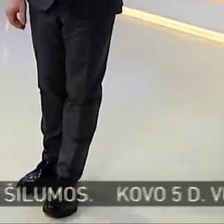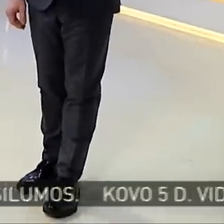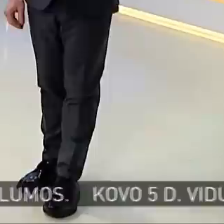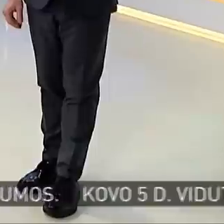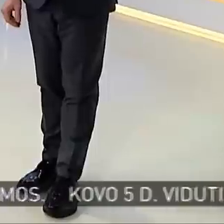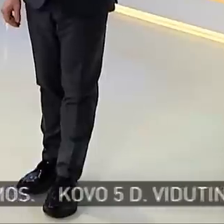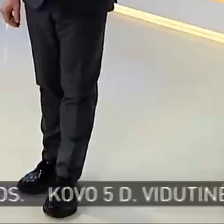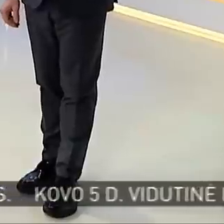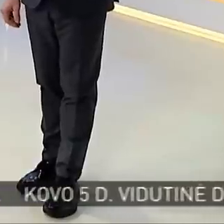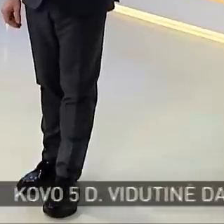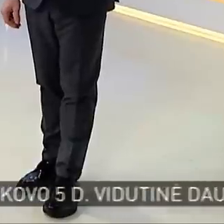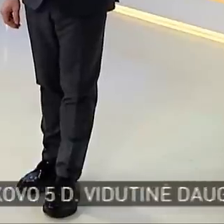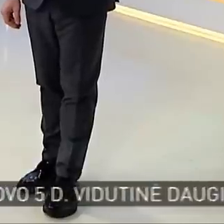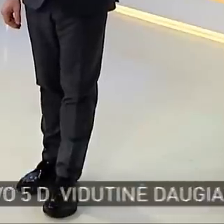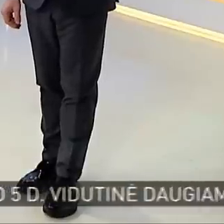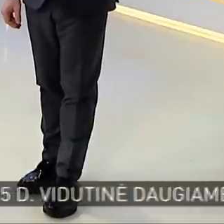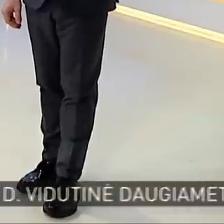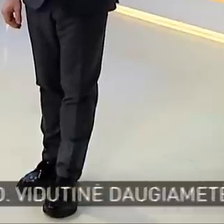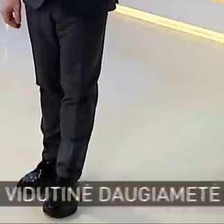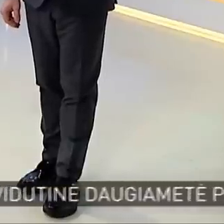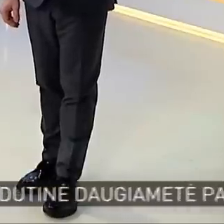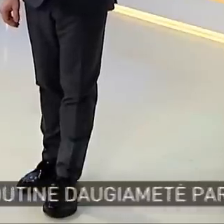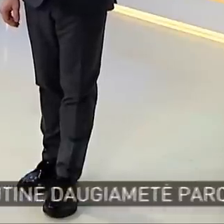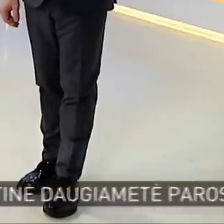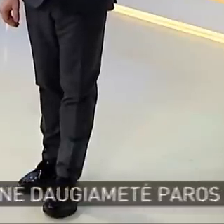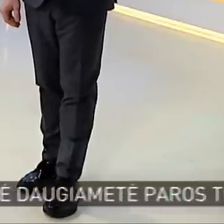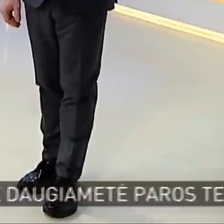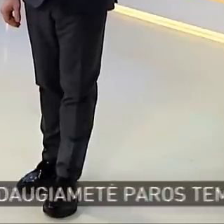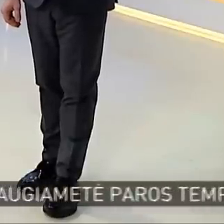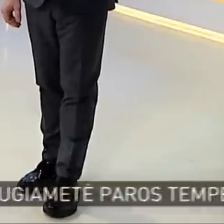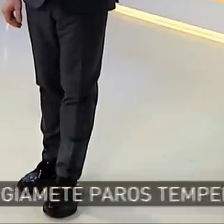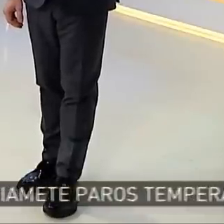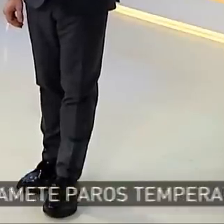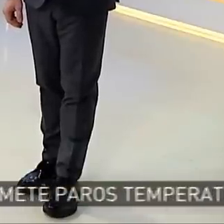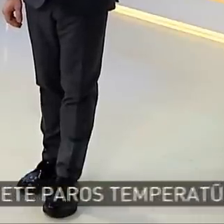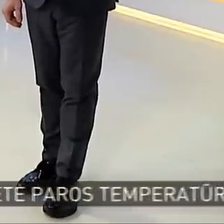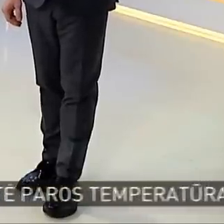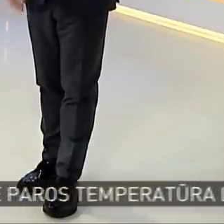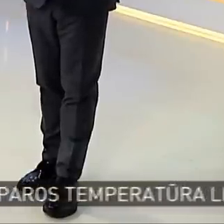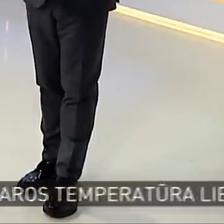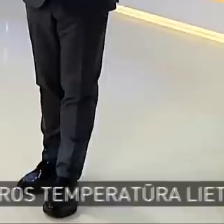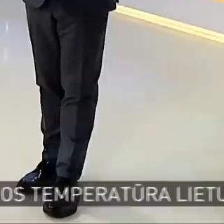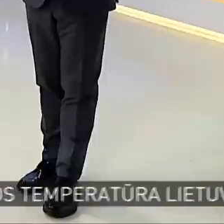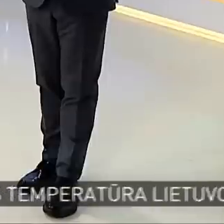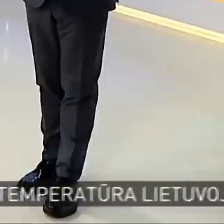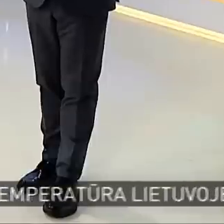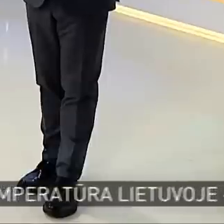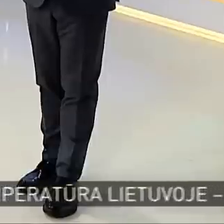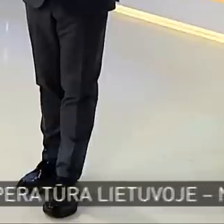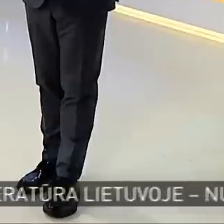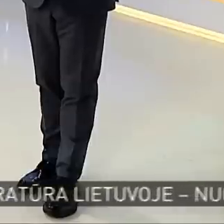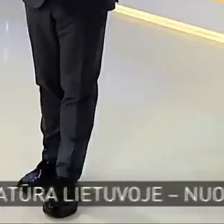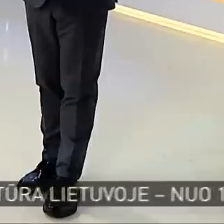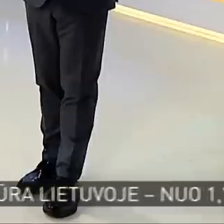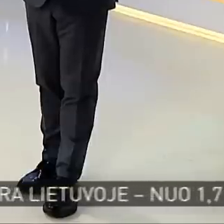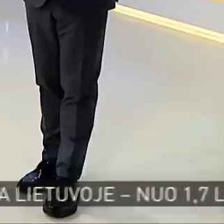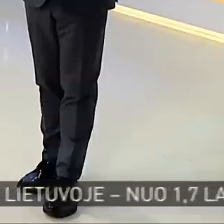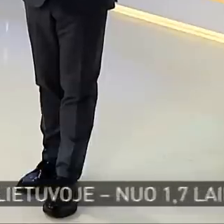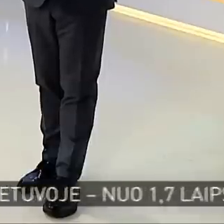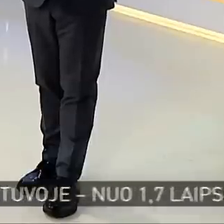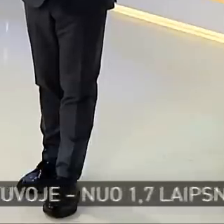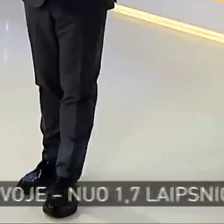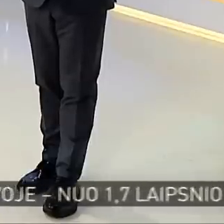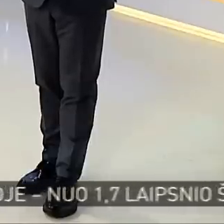gūsiai iki 15-20 metrų per sekundę. Pustys kils net ir trumpos pūgos, sniego bus ir sekmadienio dieną.